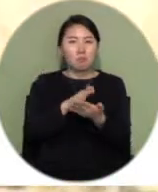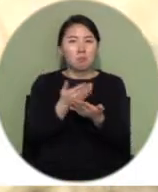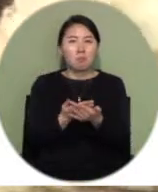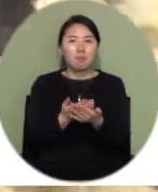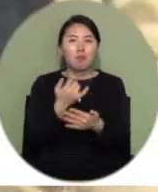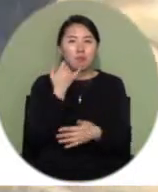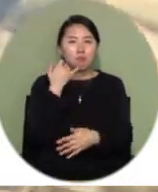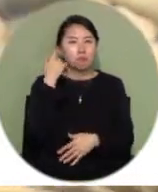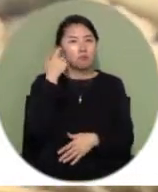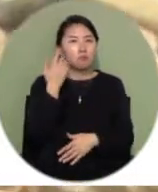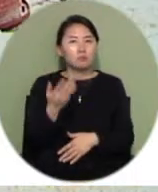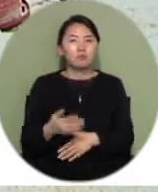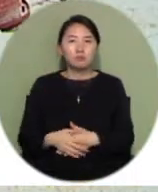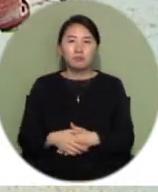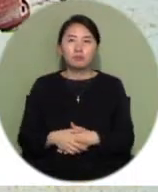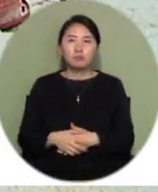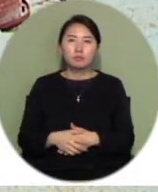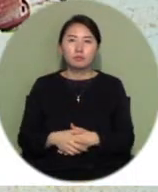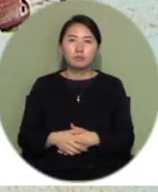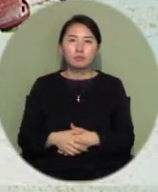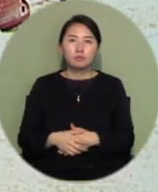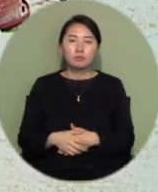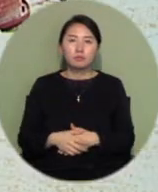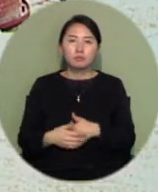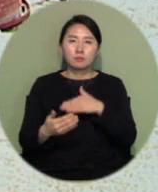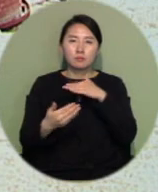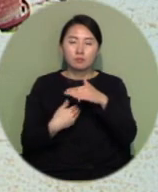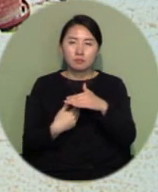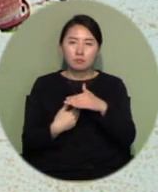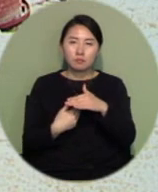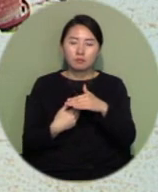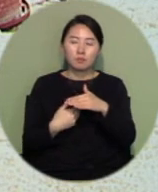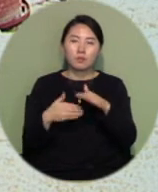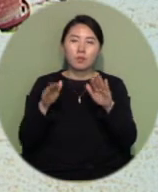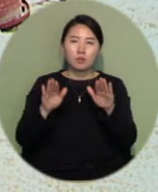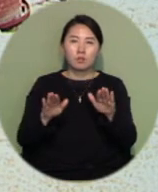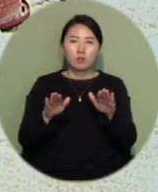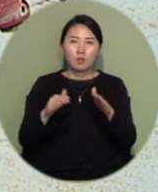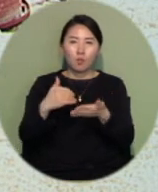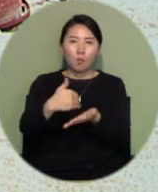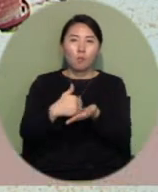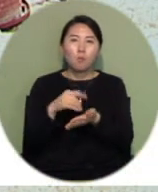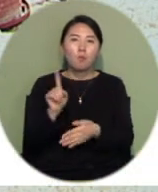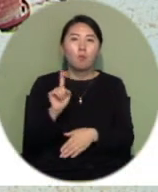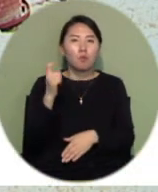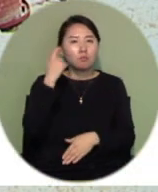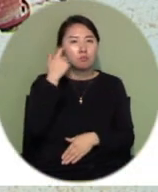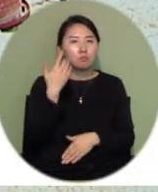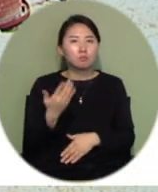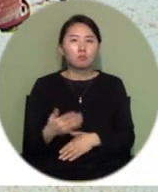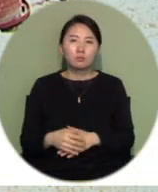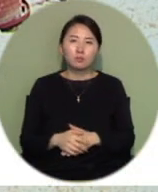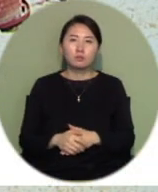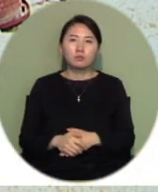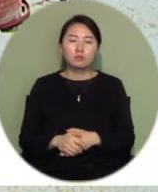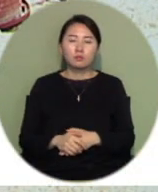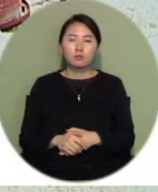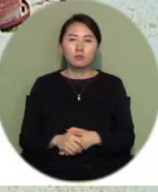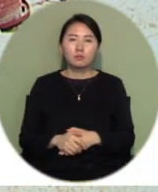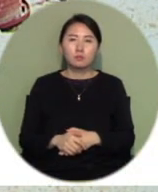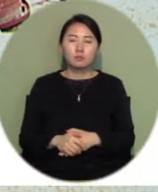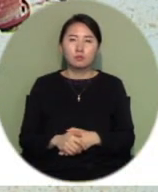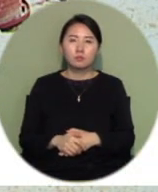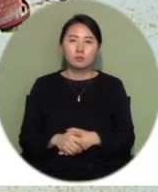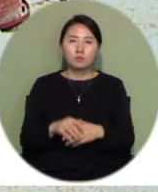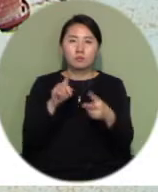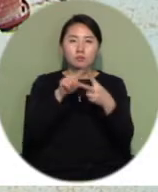바뀌어야 되겠습니까? 네, 그럼 앞으로도 또 현재 비대위 요구 조건은 어떤 것인지 간단하게 정리 좀 해주시겠습니까?